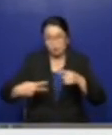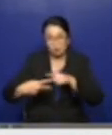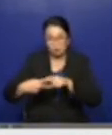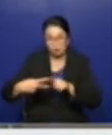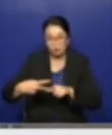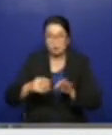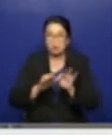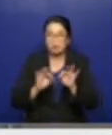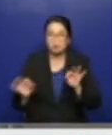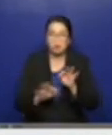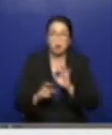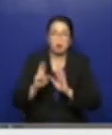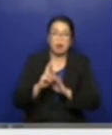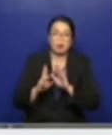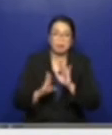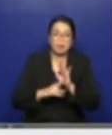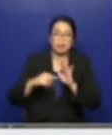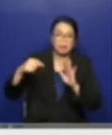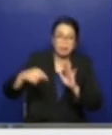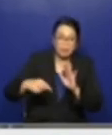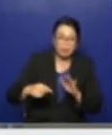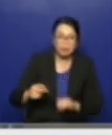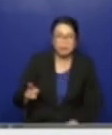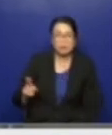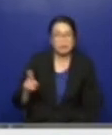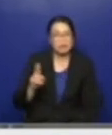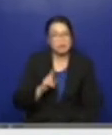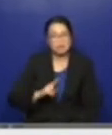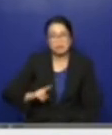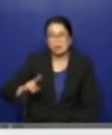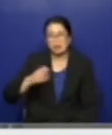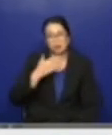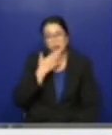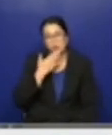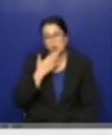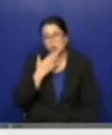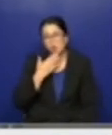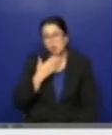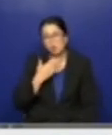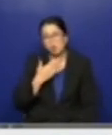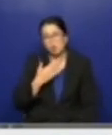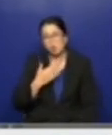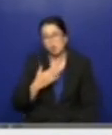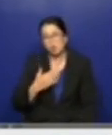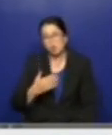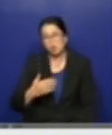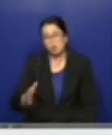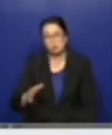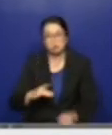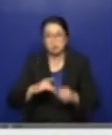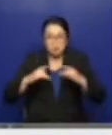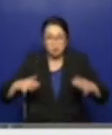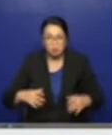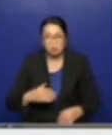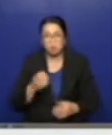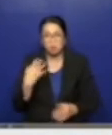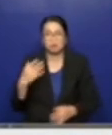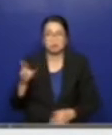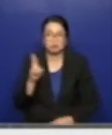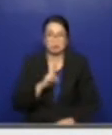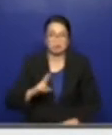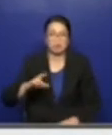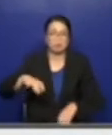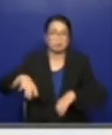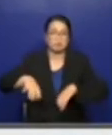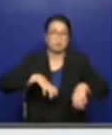กฎหมายนี้ระเบียบเนี้ยจะใช้ไปจนกว่าท่านฟังให้ดีนะฮะไม่สอดคล้องกันเลยจนกว่าการบริหาร